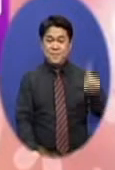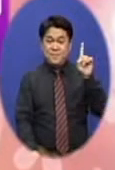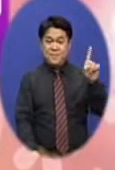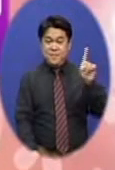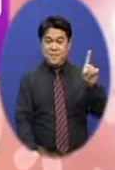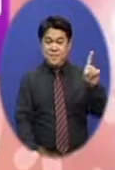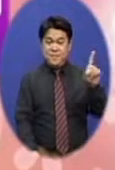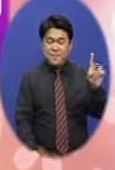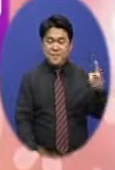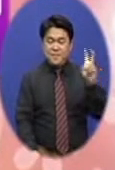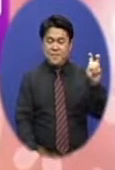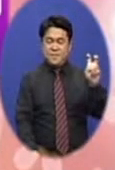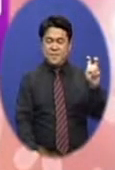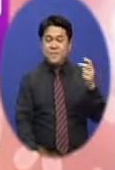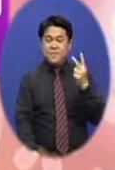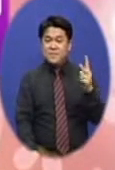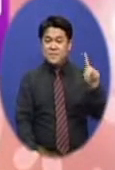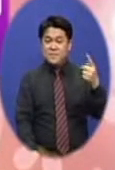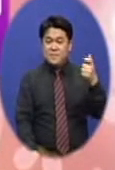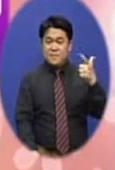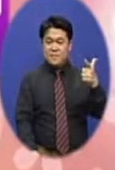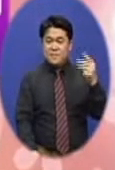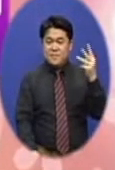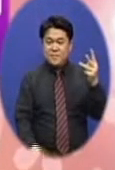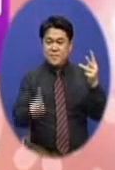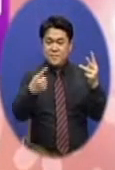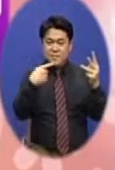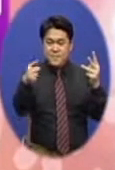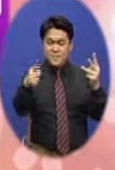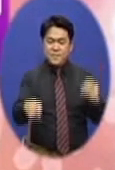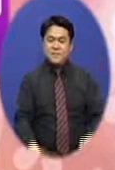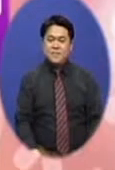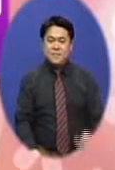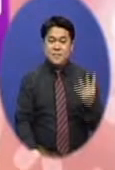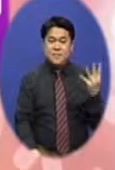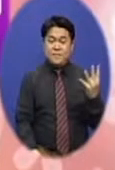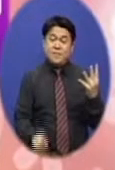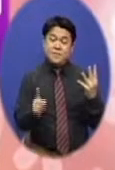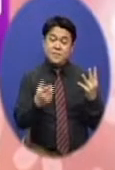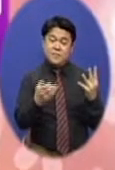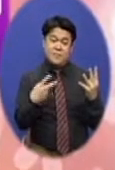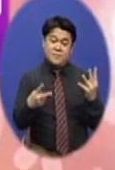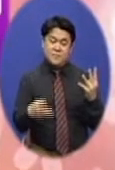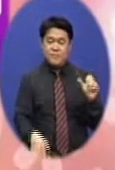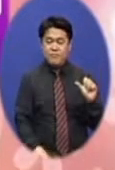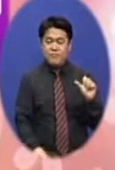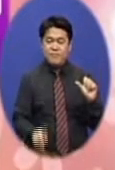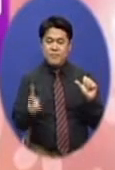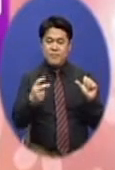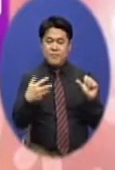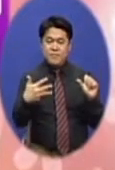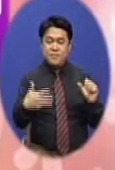1번 220표, 2번 166표, 3번 101표, 4번입니다. 192표,